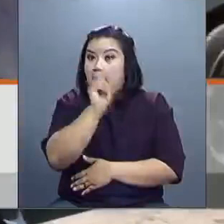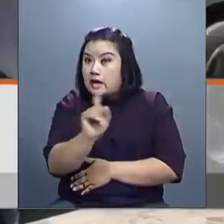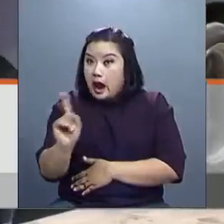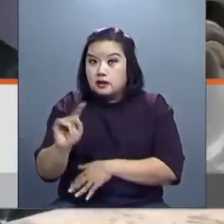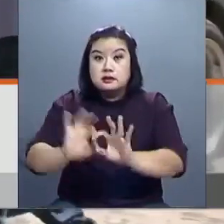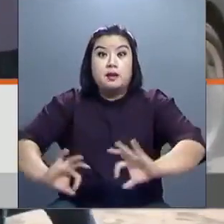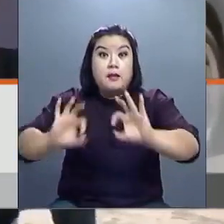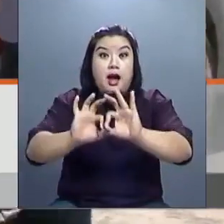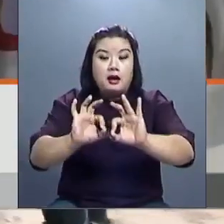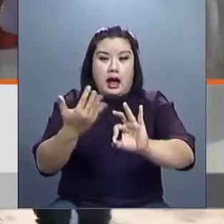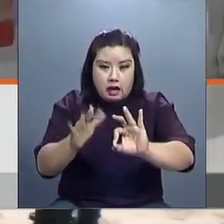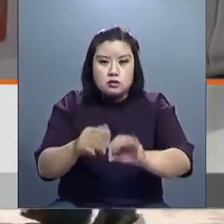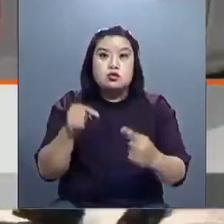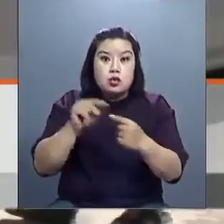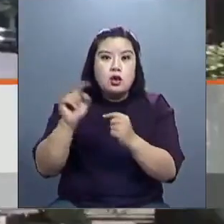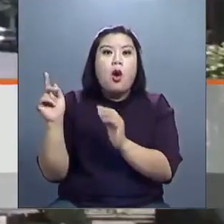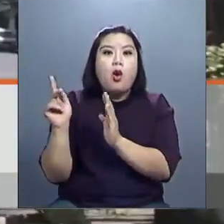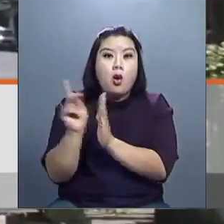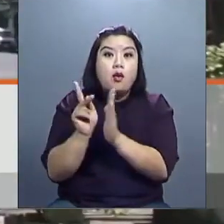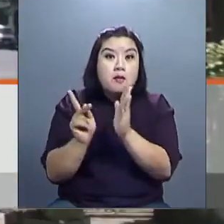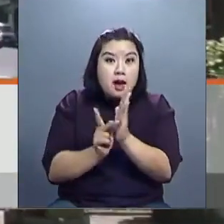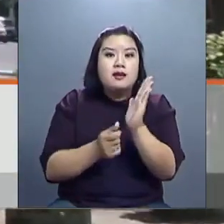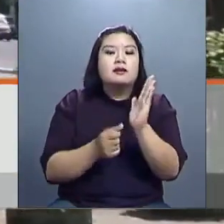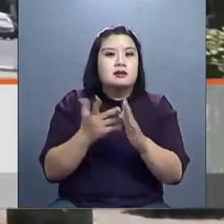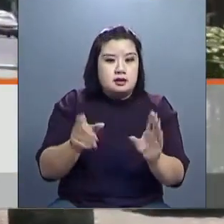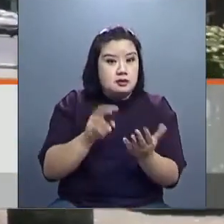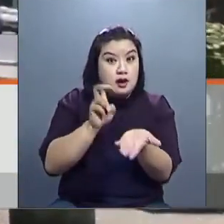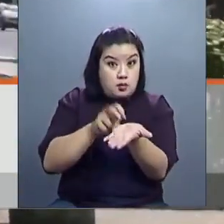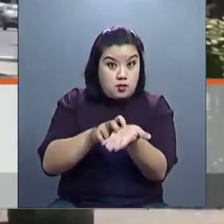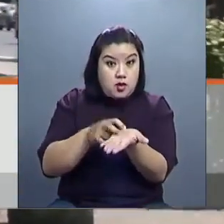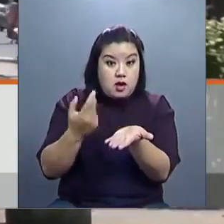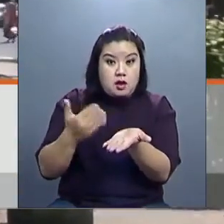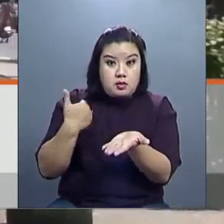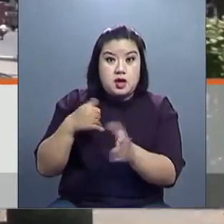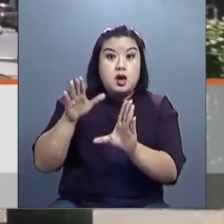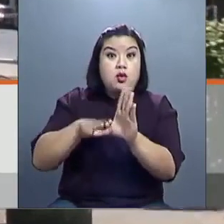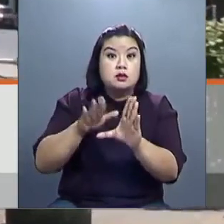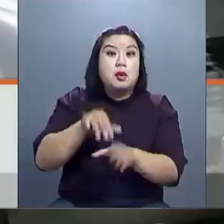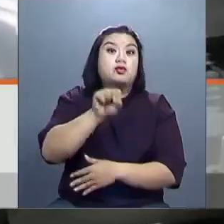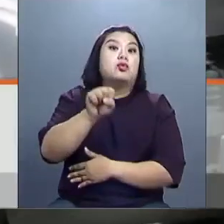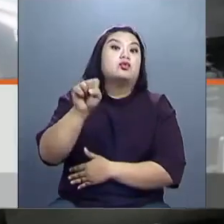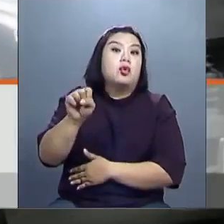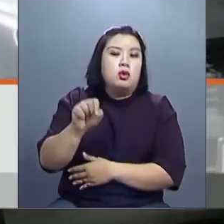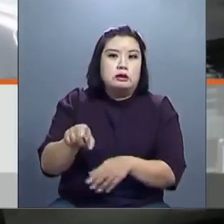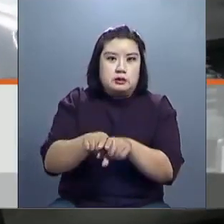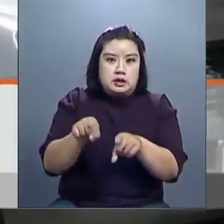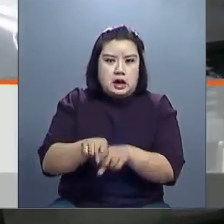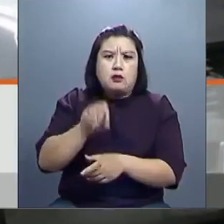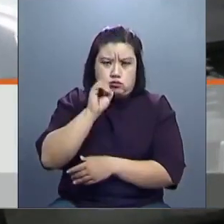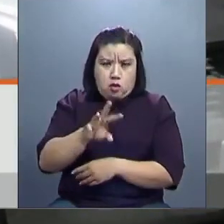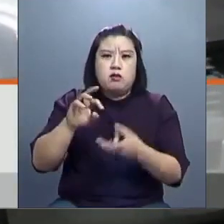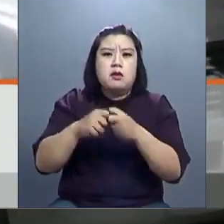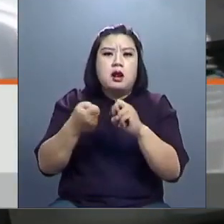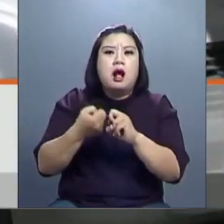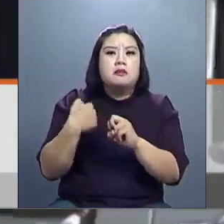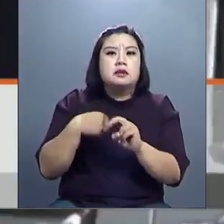ตเลือกตั้งตามที่กกต.กำหนดนายรัฐผู้กลางผู้สมัครของพรรคยืนยันว่าแม้จะเกิดปัญหาการเสนอชื่อบัญชีนายก